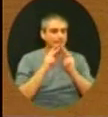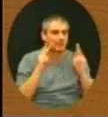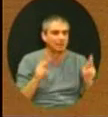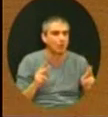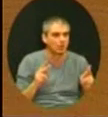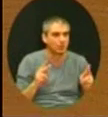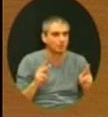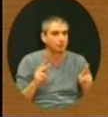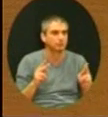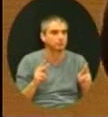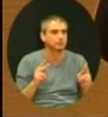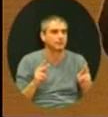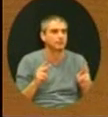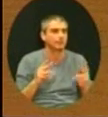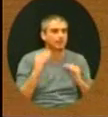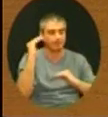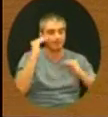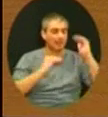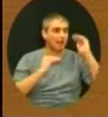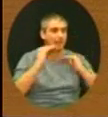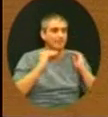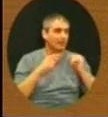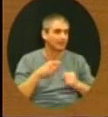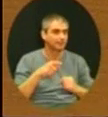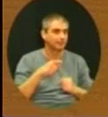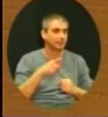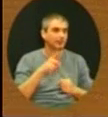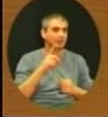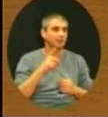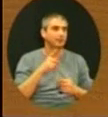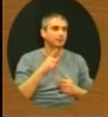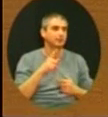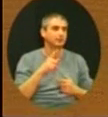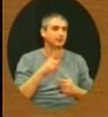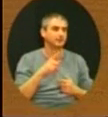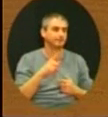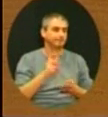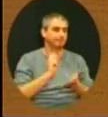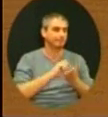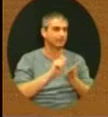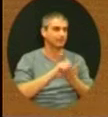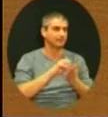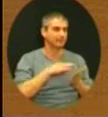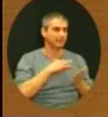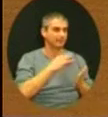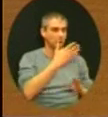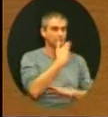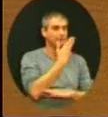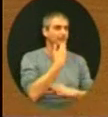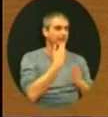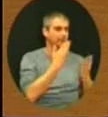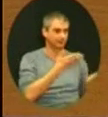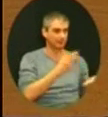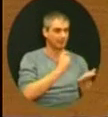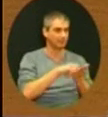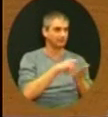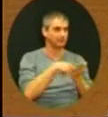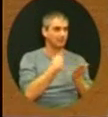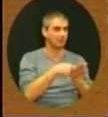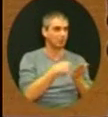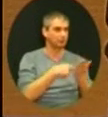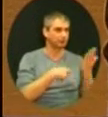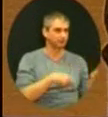הפתרונות לפערים האלה הם בין משרד הבריאות, מדינת ישראל, משרד